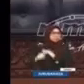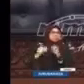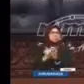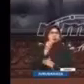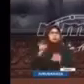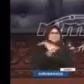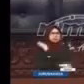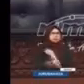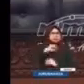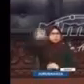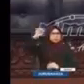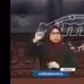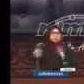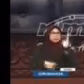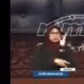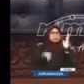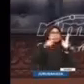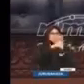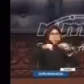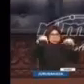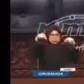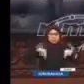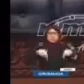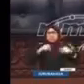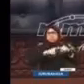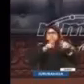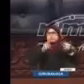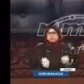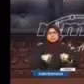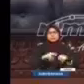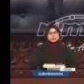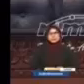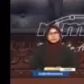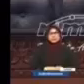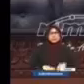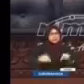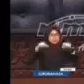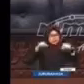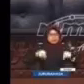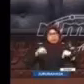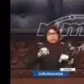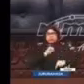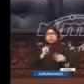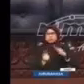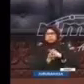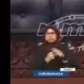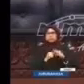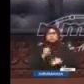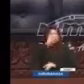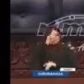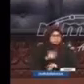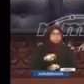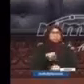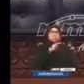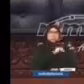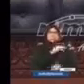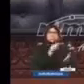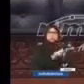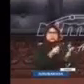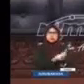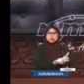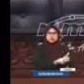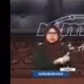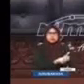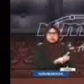hak negeri Saba di dalam Pariaman di dalam di dalam dewan rakyat ini Dan inilah yang ingin kami bangkitkan Saya ingin tanya kepada Menteri